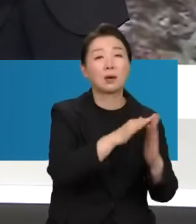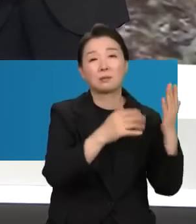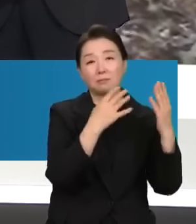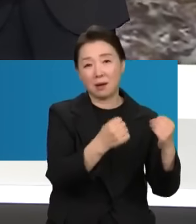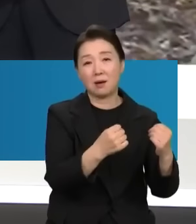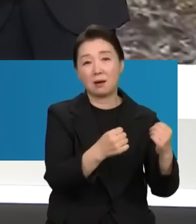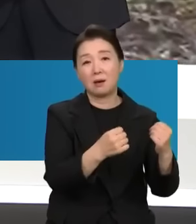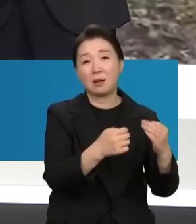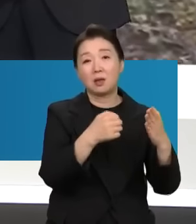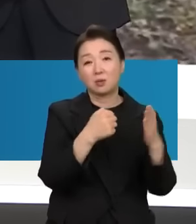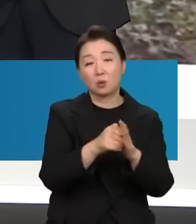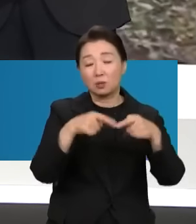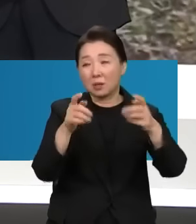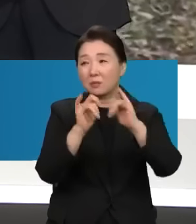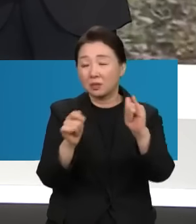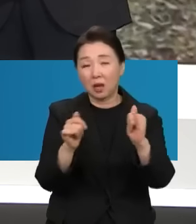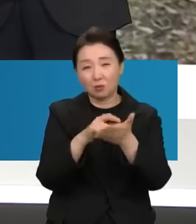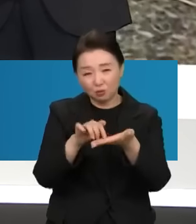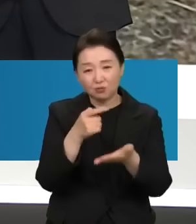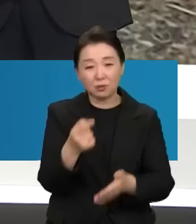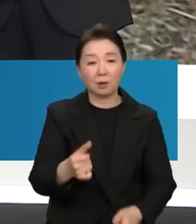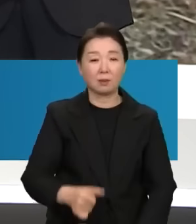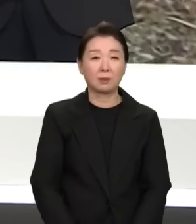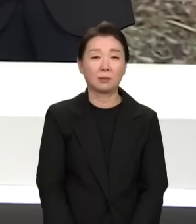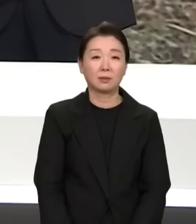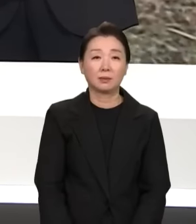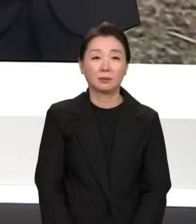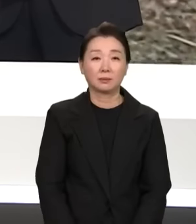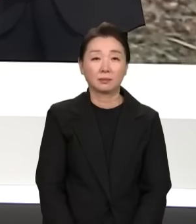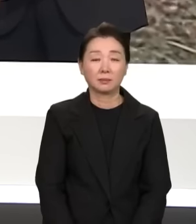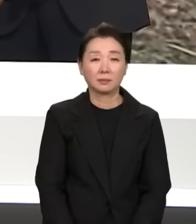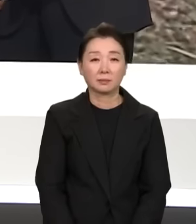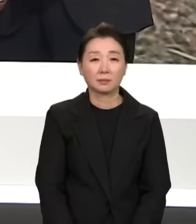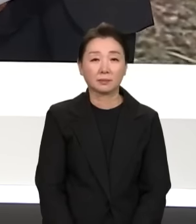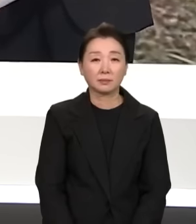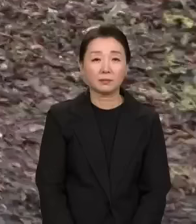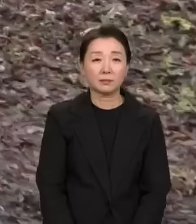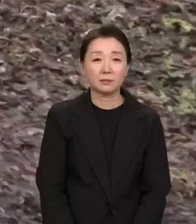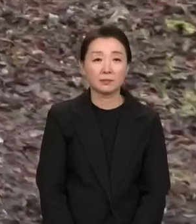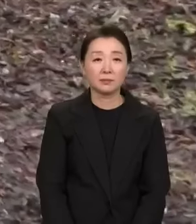많았고 이 때문에 참석자가 적었던 겁니다. 윤세민의 기자가 취재했습니다.